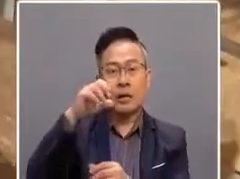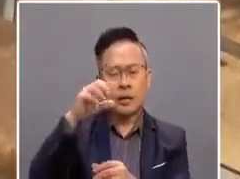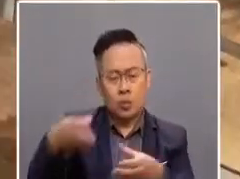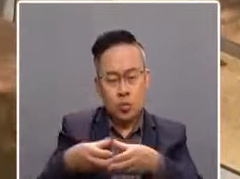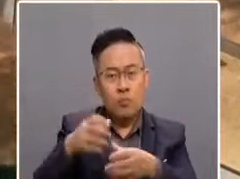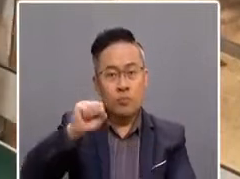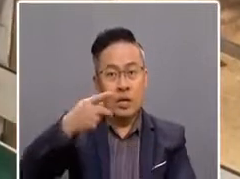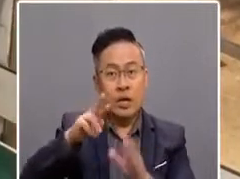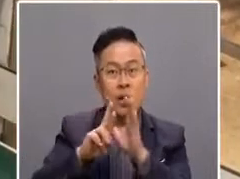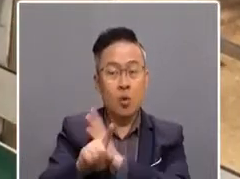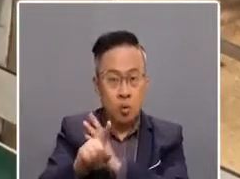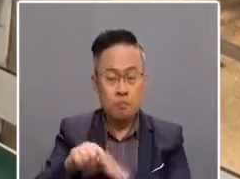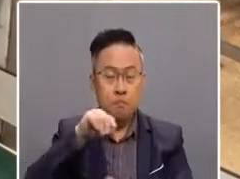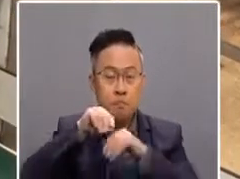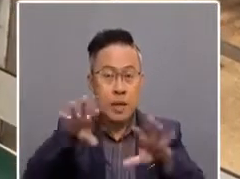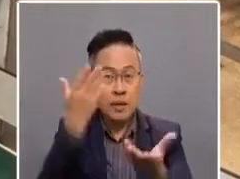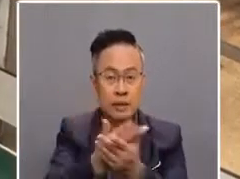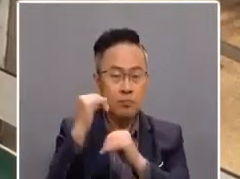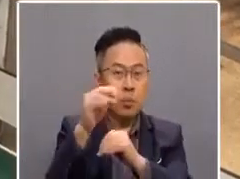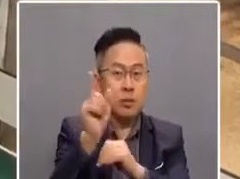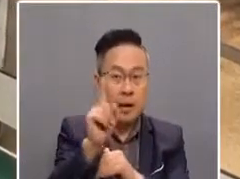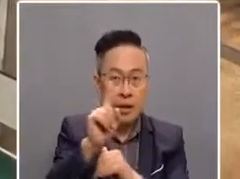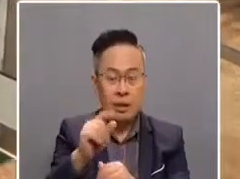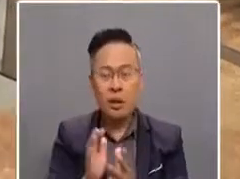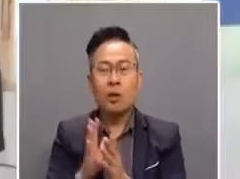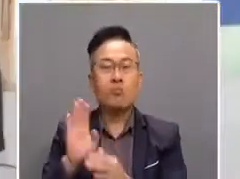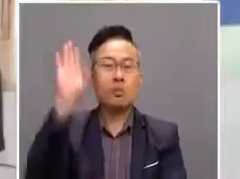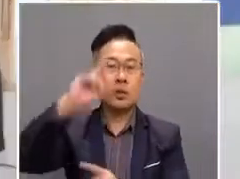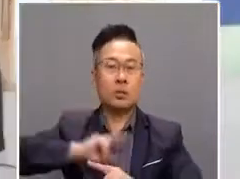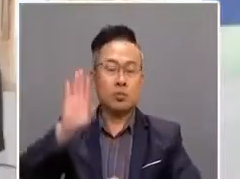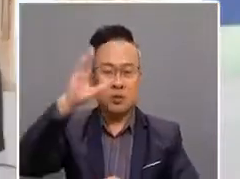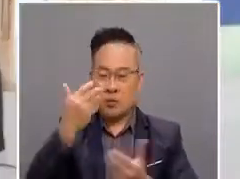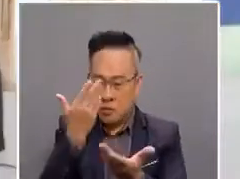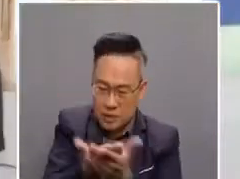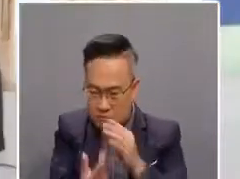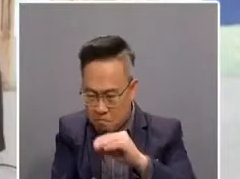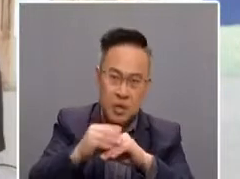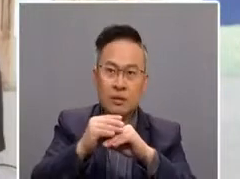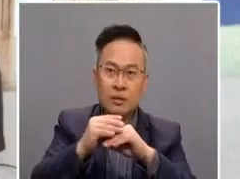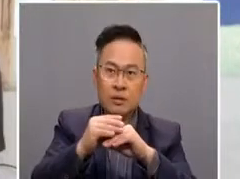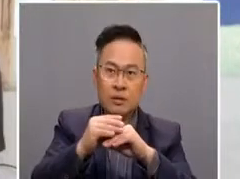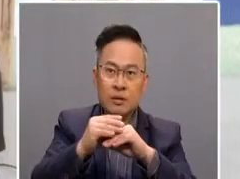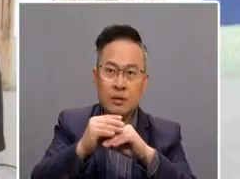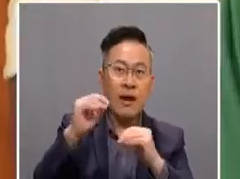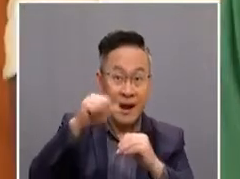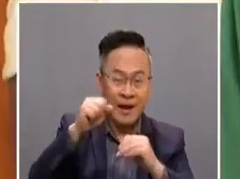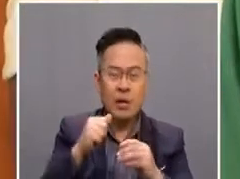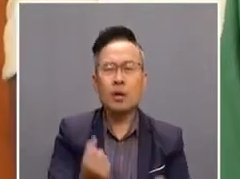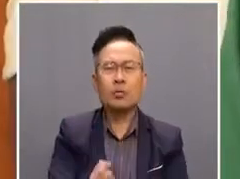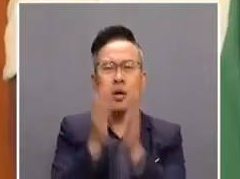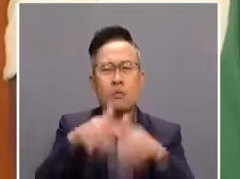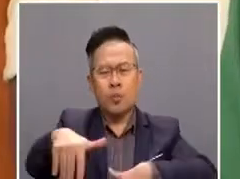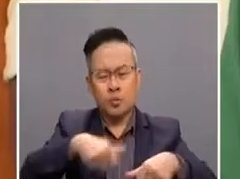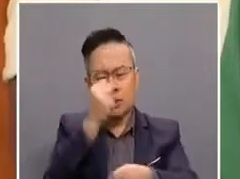ไม่ซื้อสูงกว่าก็เราก็เอามาที่สหกรณ์ยางบ่อทองอันนี้เป็นดุลทวงซึ่งทำให้ชาวสวนย